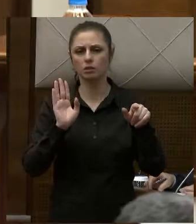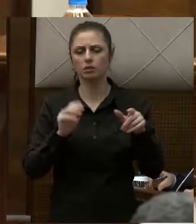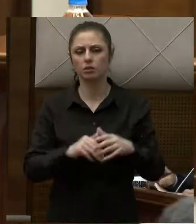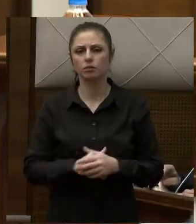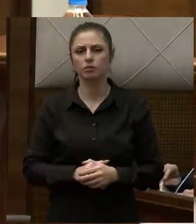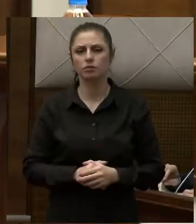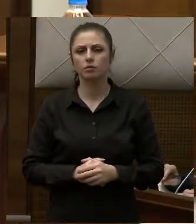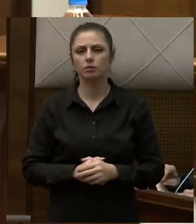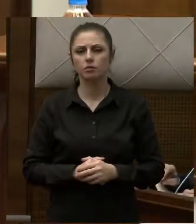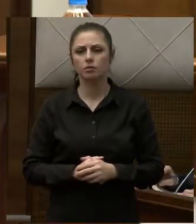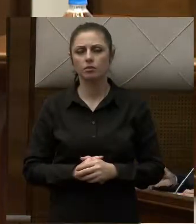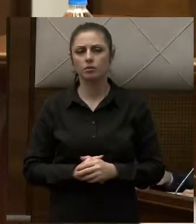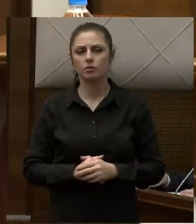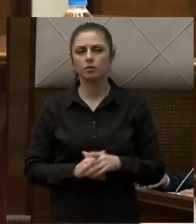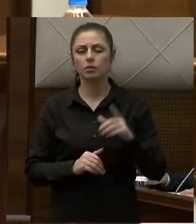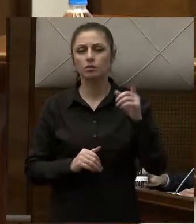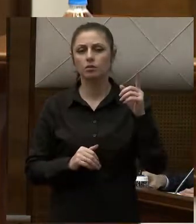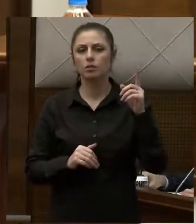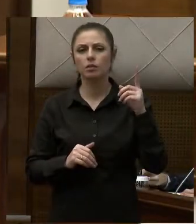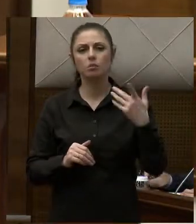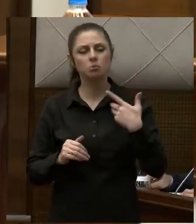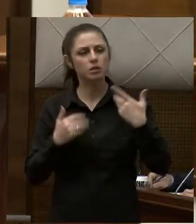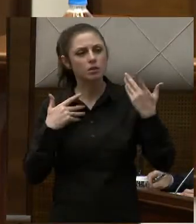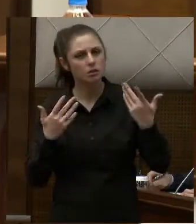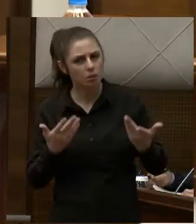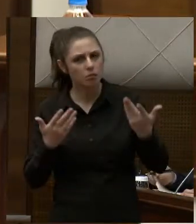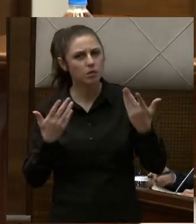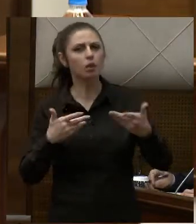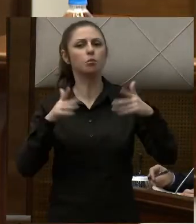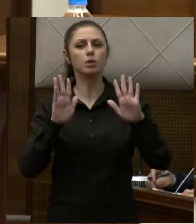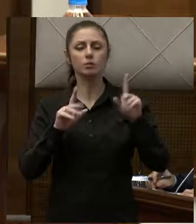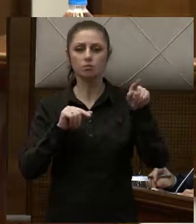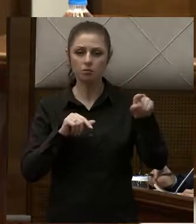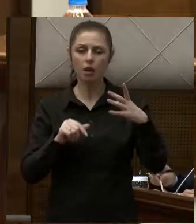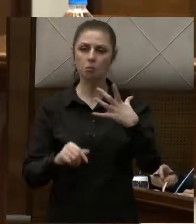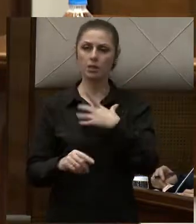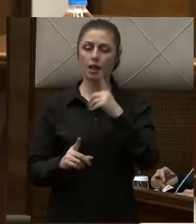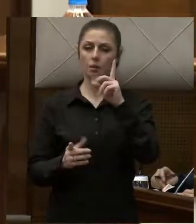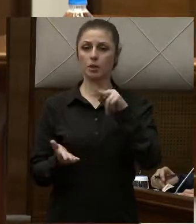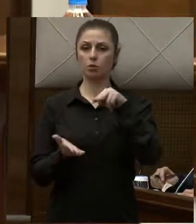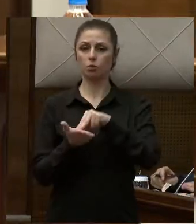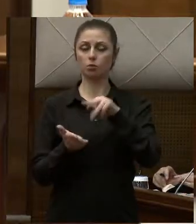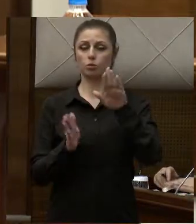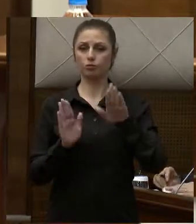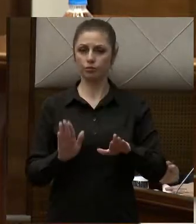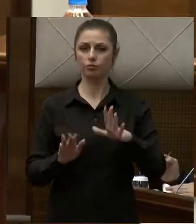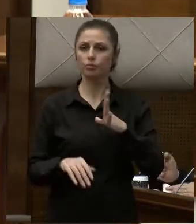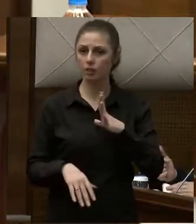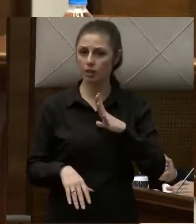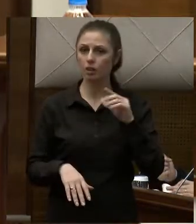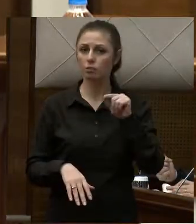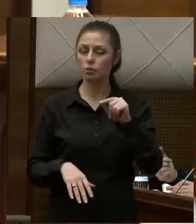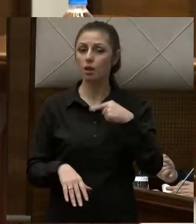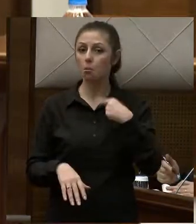bir ülkedir. Katılmadığımız yanları var. Ama anti-emperyalist duruşu var. Buna baktığımız zaman